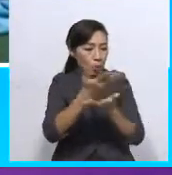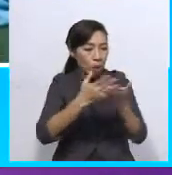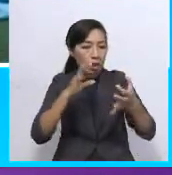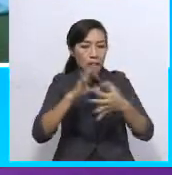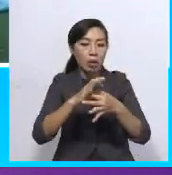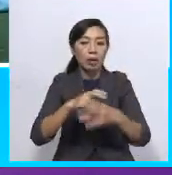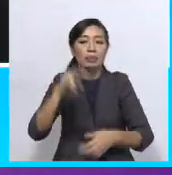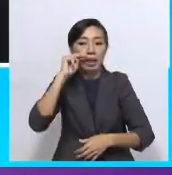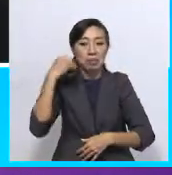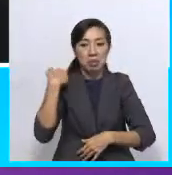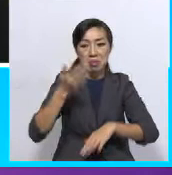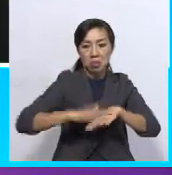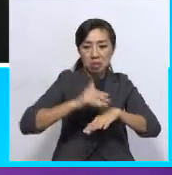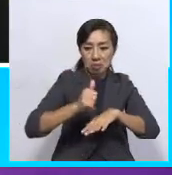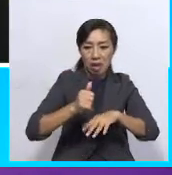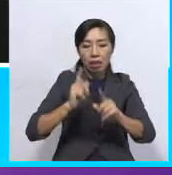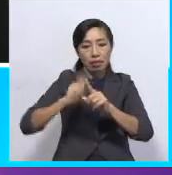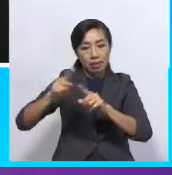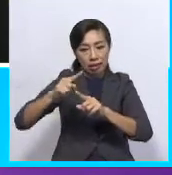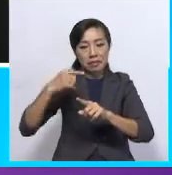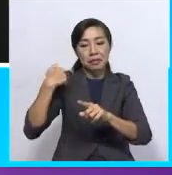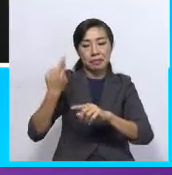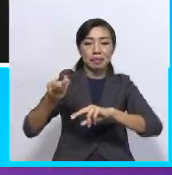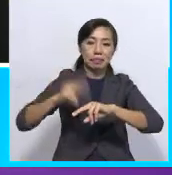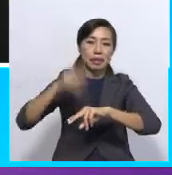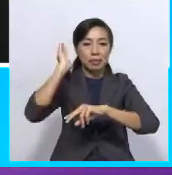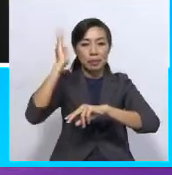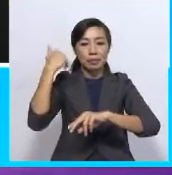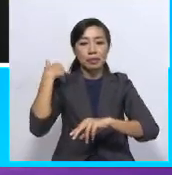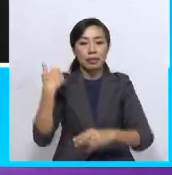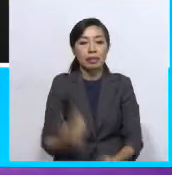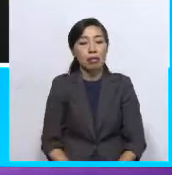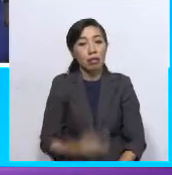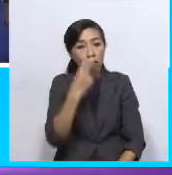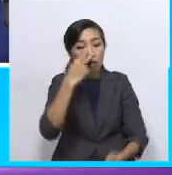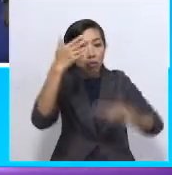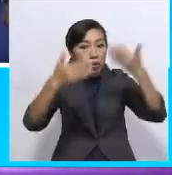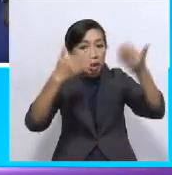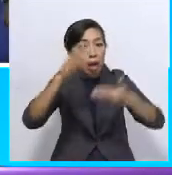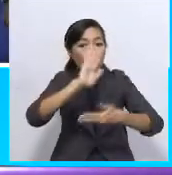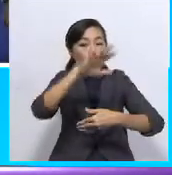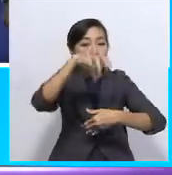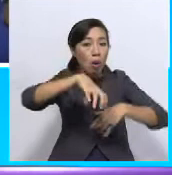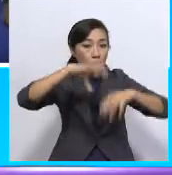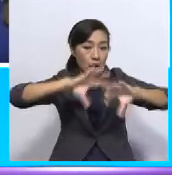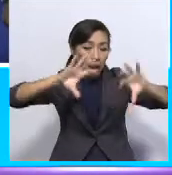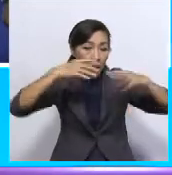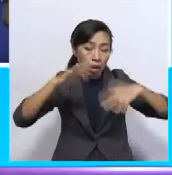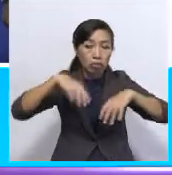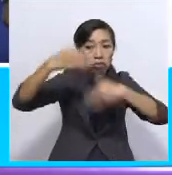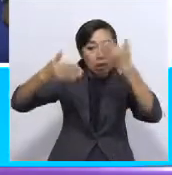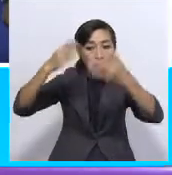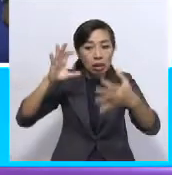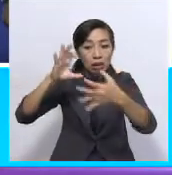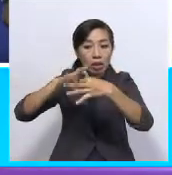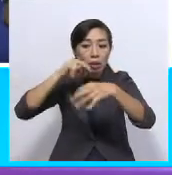น้ำโดยผู้ทรงคุณวุฒิและผู้เชี่ยวชาญต่างๆอีกด้วยครับ นอกจากนิทรรศการของหน่วยงานราชการแล้วเนี่ยมีนิทรรศการ